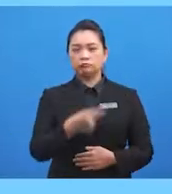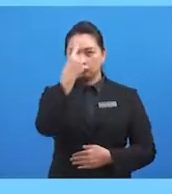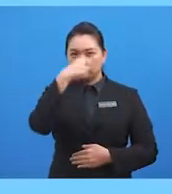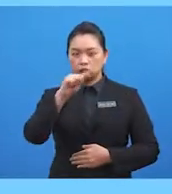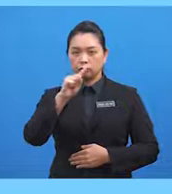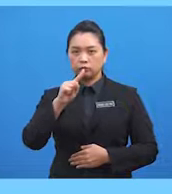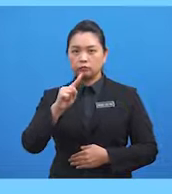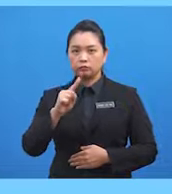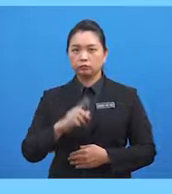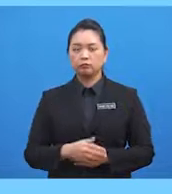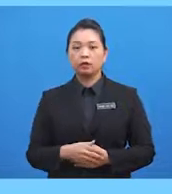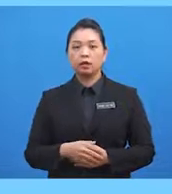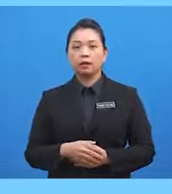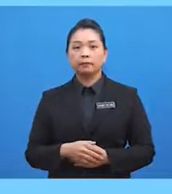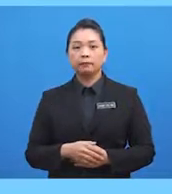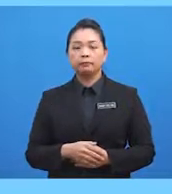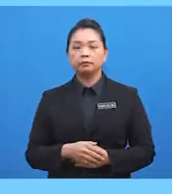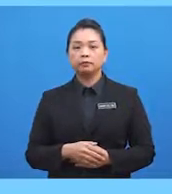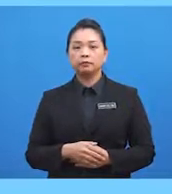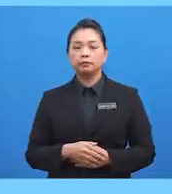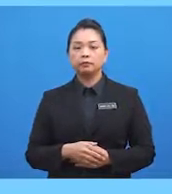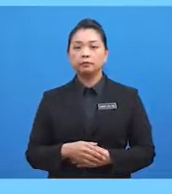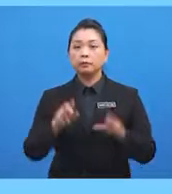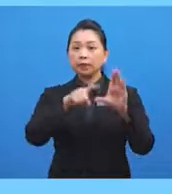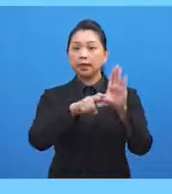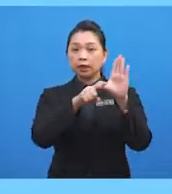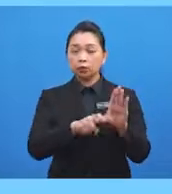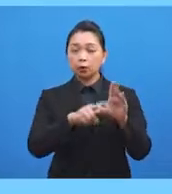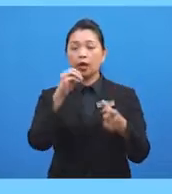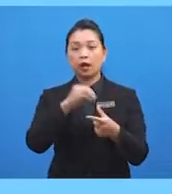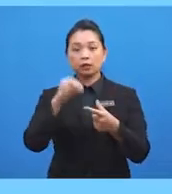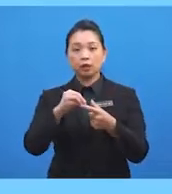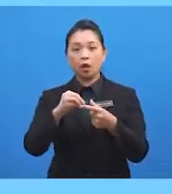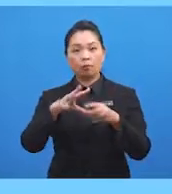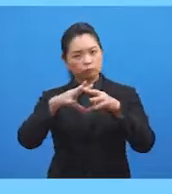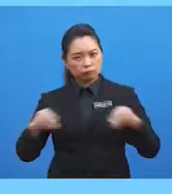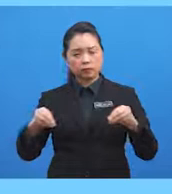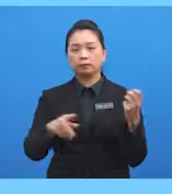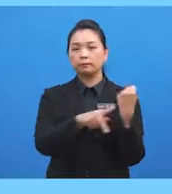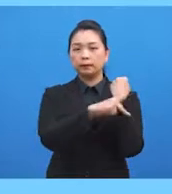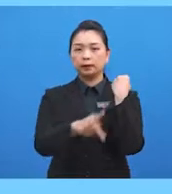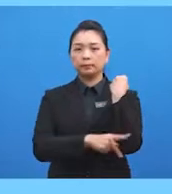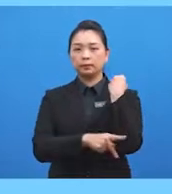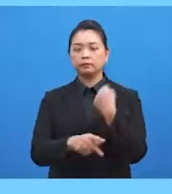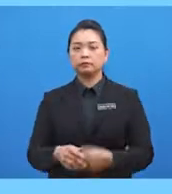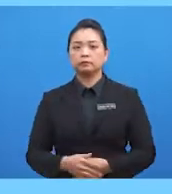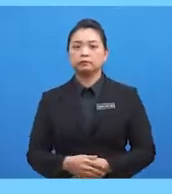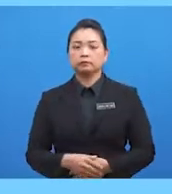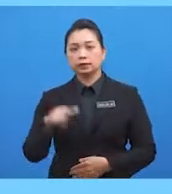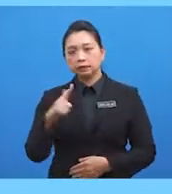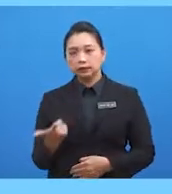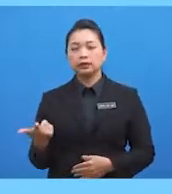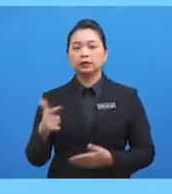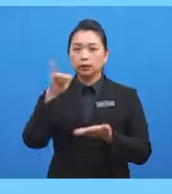untuk memprorog iaitu menggantung ataupun membubarkan Parlimen. Selain